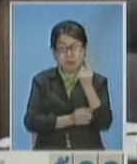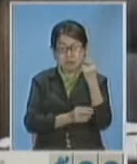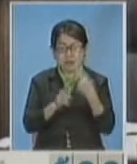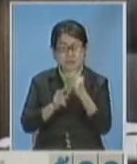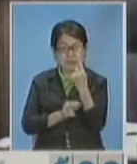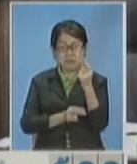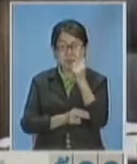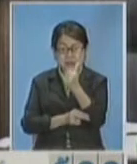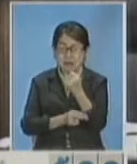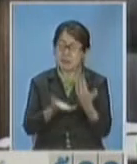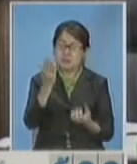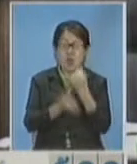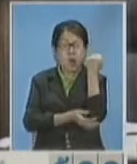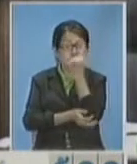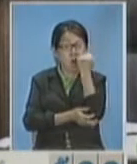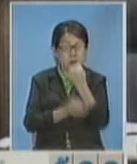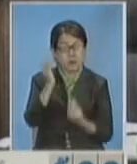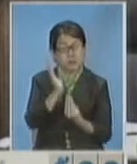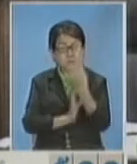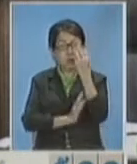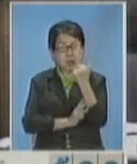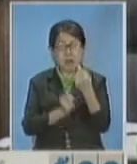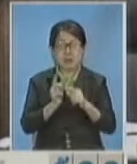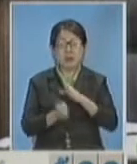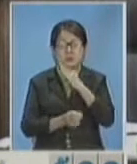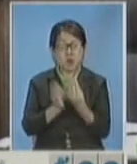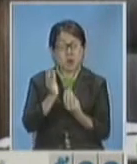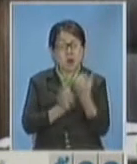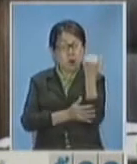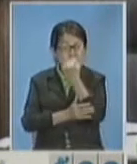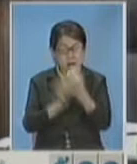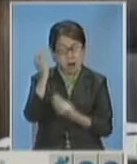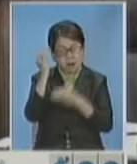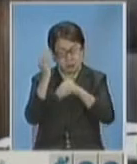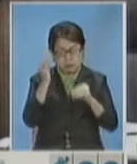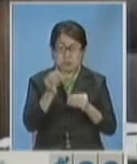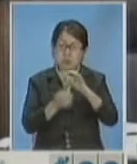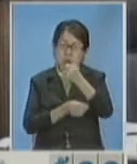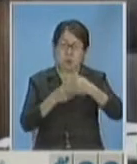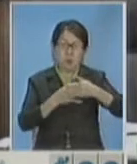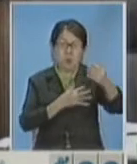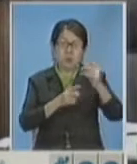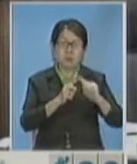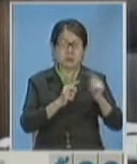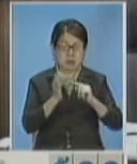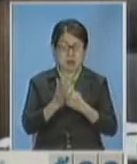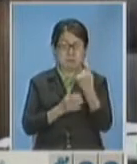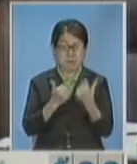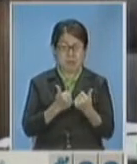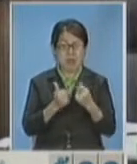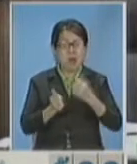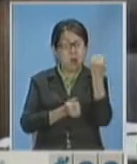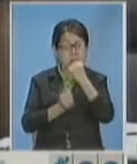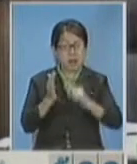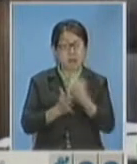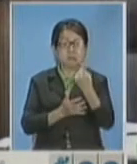การส่งเสริมให้ปลูกอ้อยแต่บางทีการปลูกอ้อยเนี่ยก็โดยไร้ขีดจำกัดเนี่ยนะคะขณะนี้เป็นปีแรกนะคะที่ราคาอ้อยตั้งต้นเนี่ย